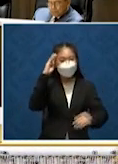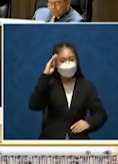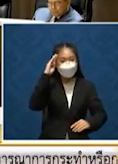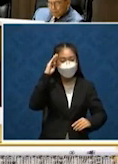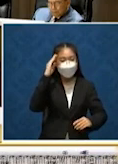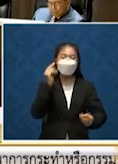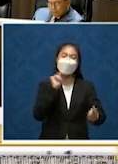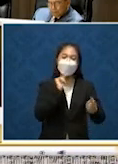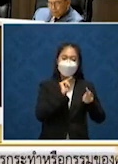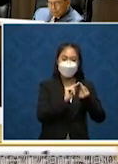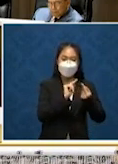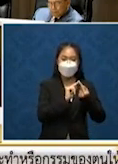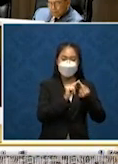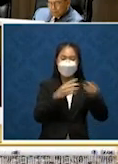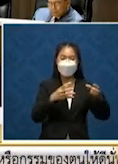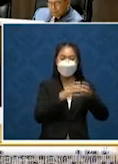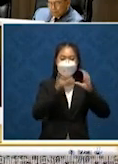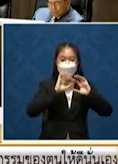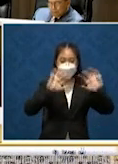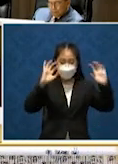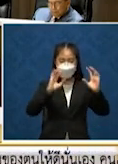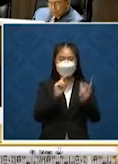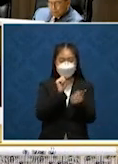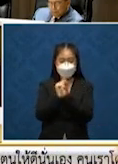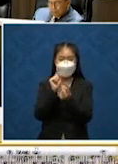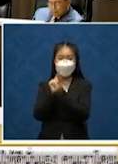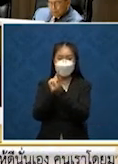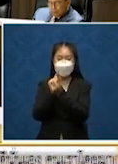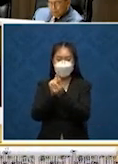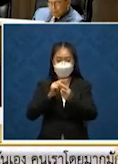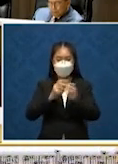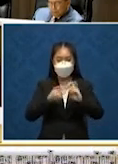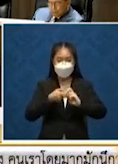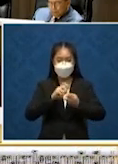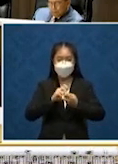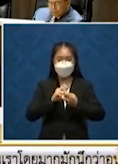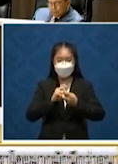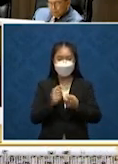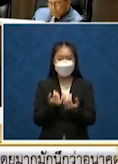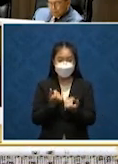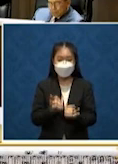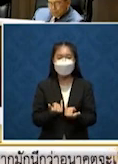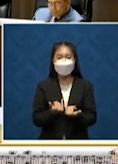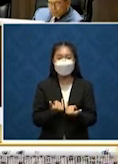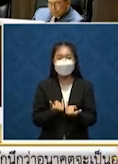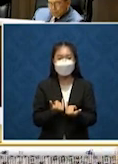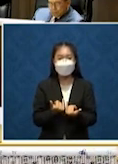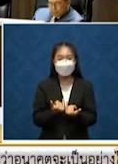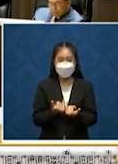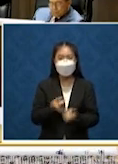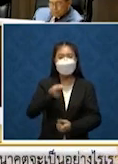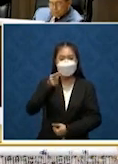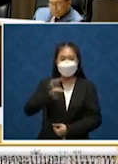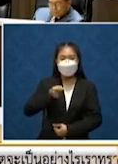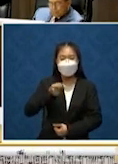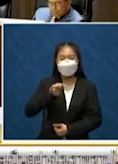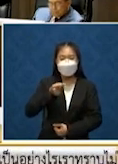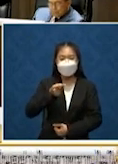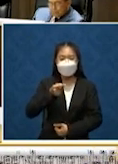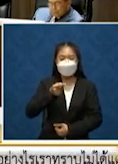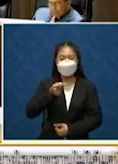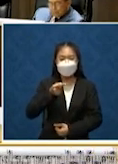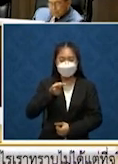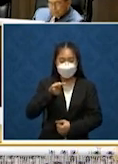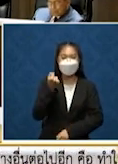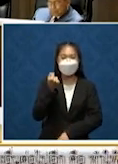เจ๋งเอางี้ไม่ต้องยาวเอาที่เป็นรูปธรรมพูดได้ทำได้คนฟังปุ๊บรู้ปั๊บว่าเพื่อไท